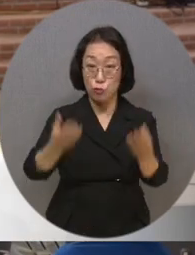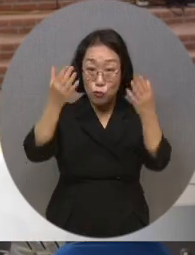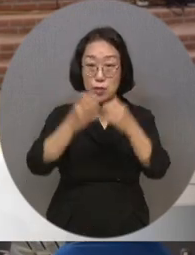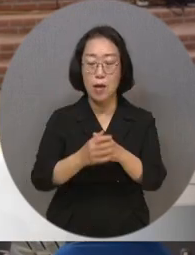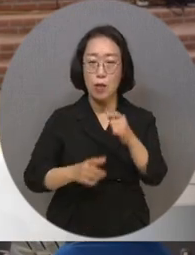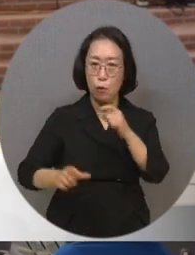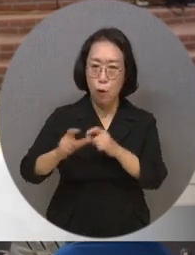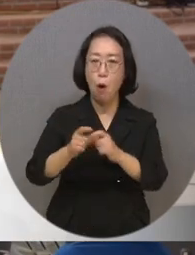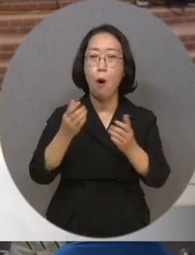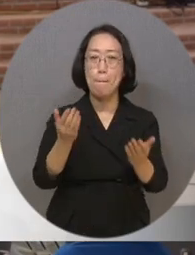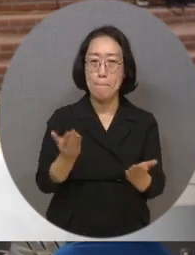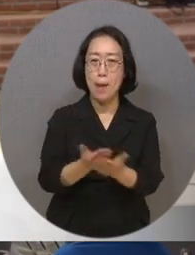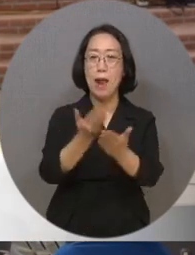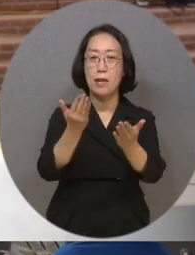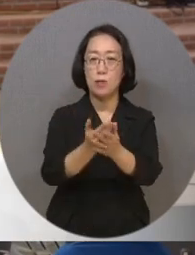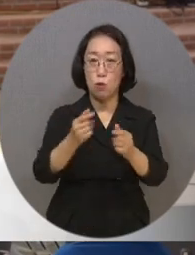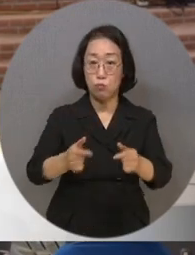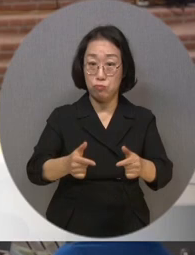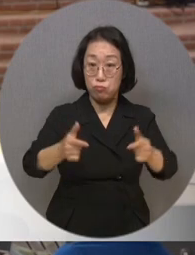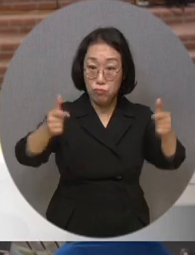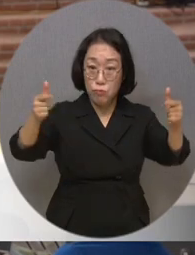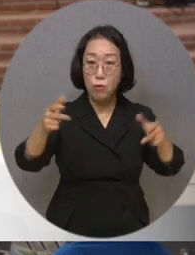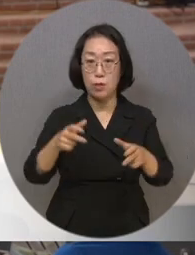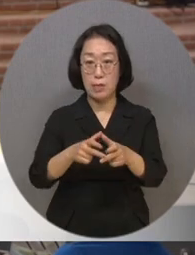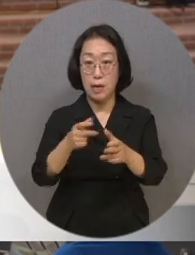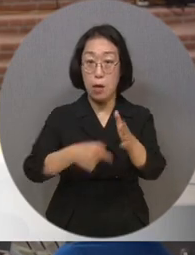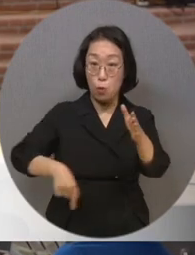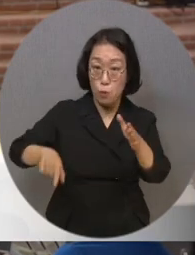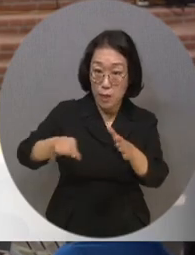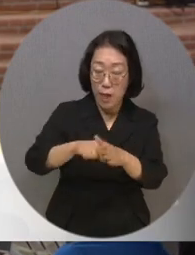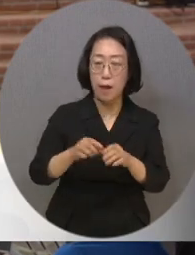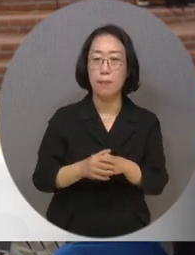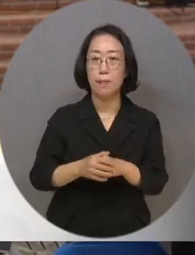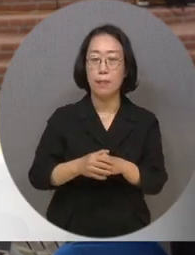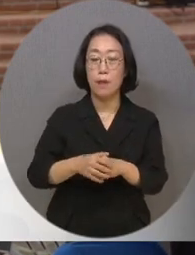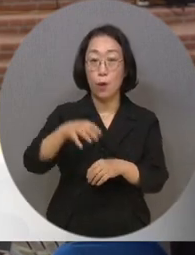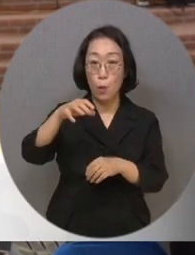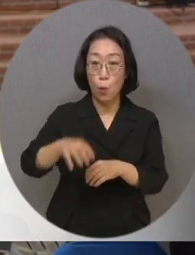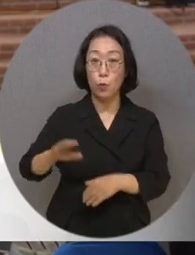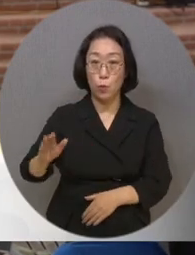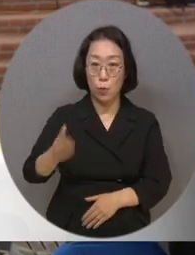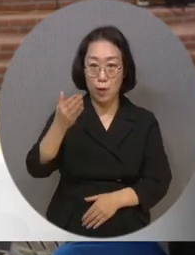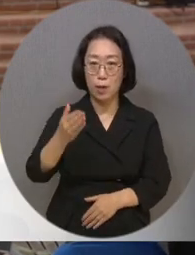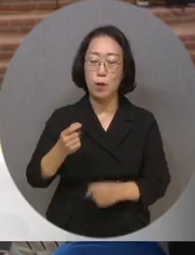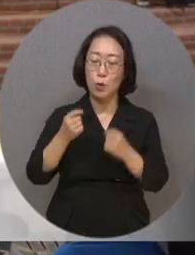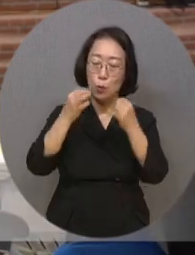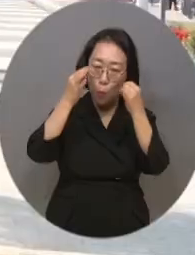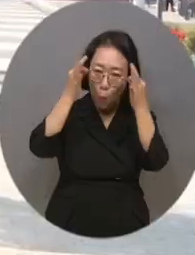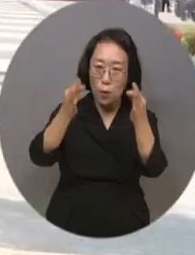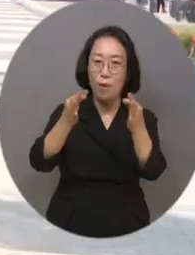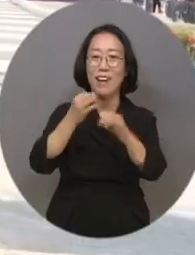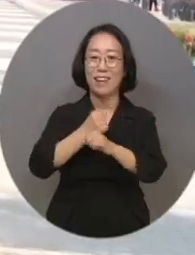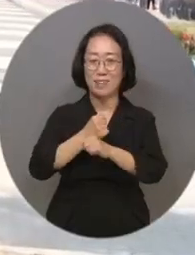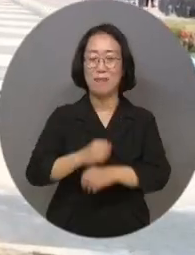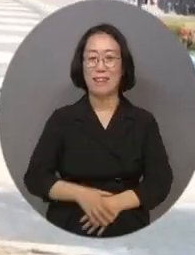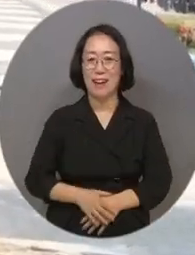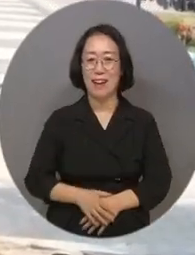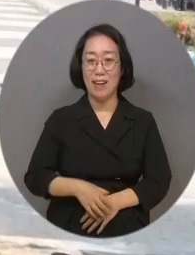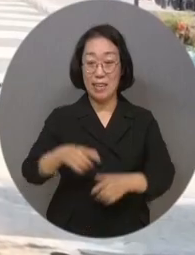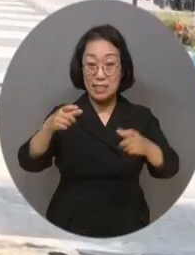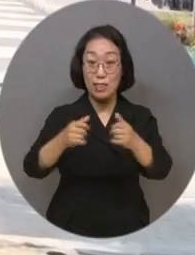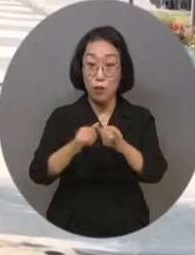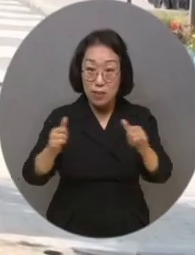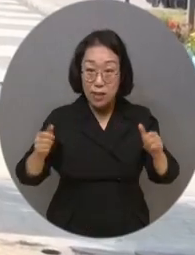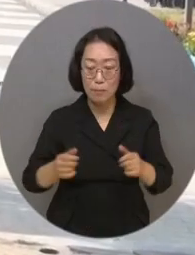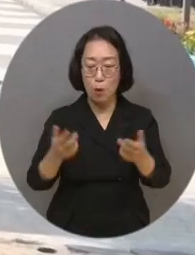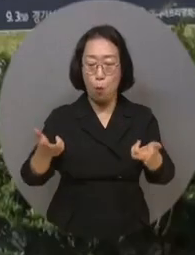더 발전되는 우리 장애인을 위한 그런 영화제가 될 수 있도록 함께 노력하겠습니다. 지역 주민들이